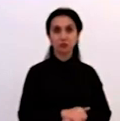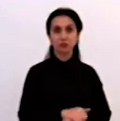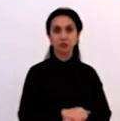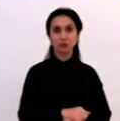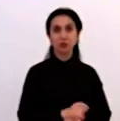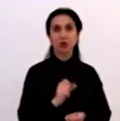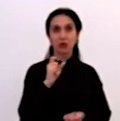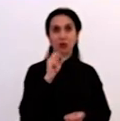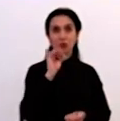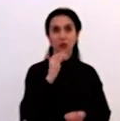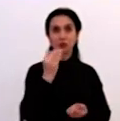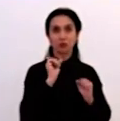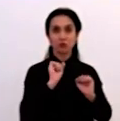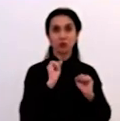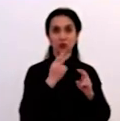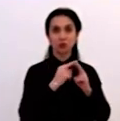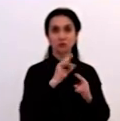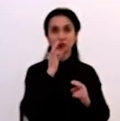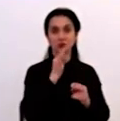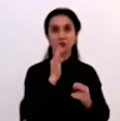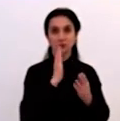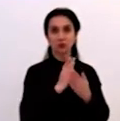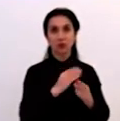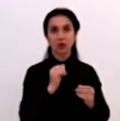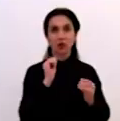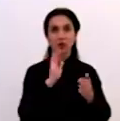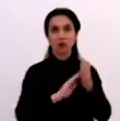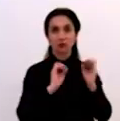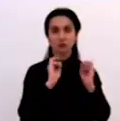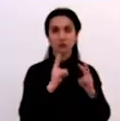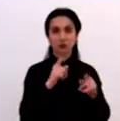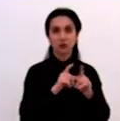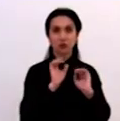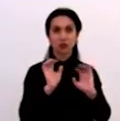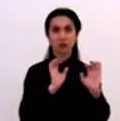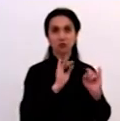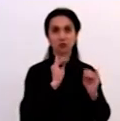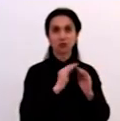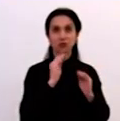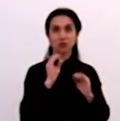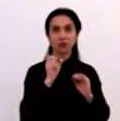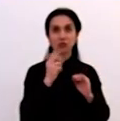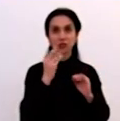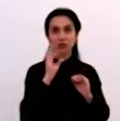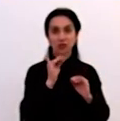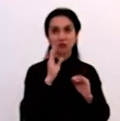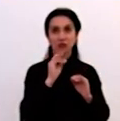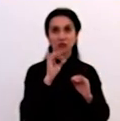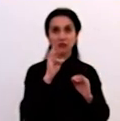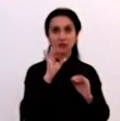Endi esa axborotni himoyalashga to'xtalib o'tamiz. Axborot xavfsizligini ta'minlash uchun tashkiliy, texnik va